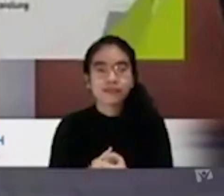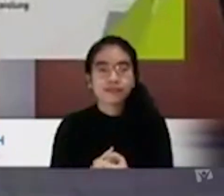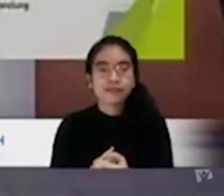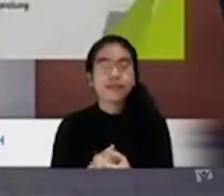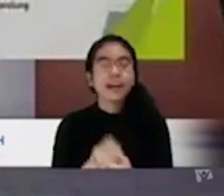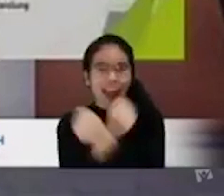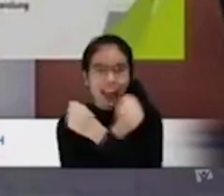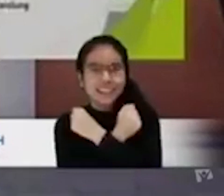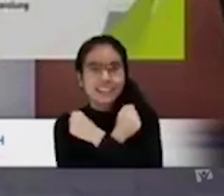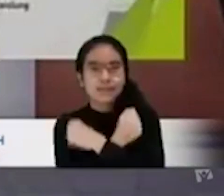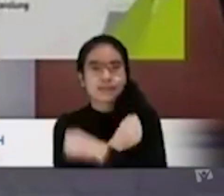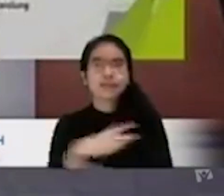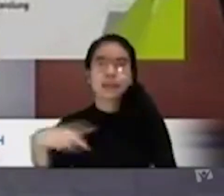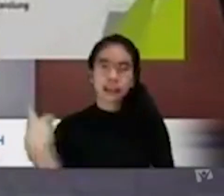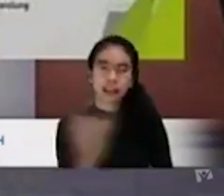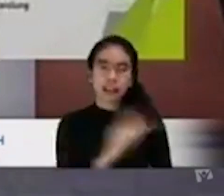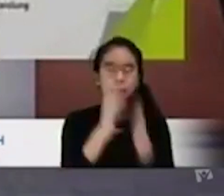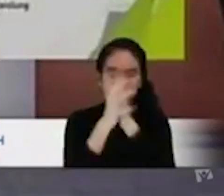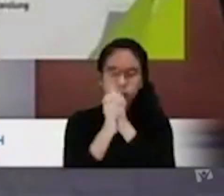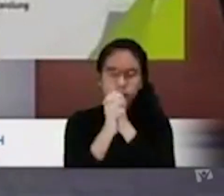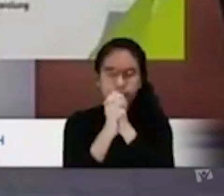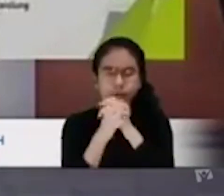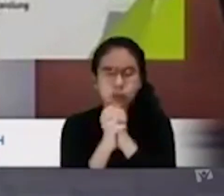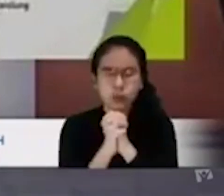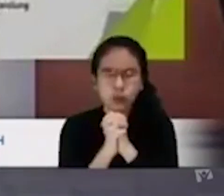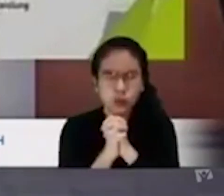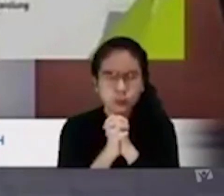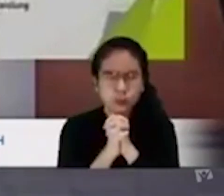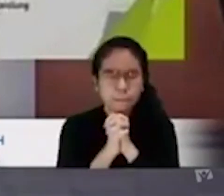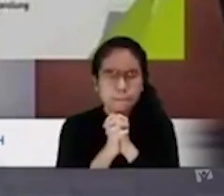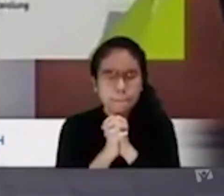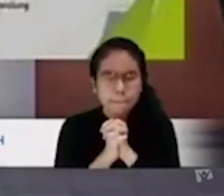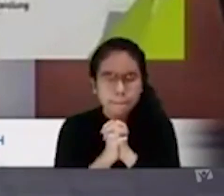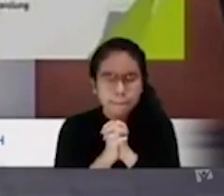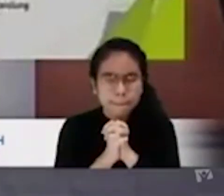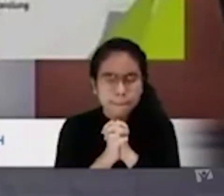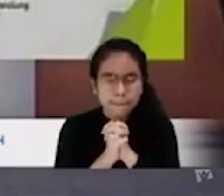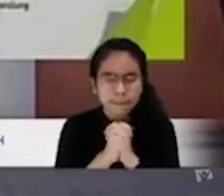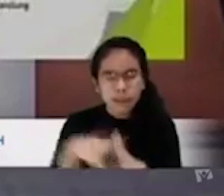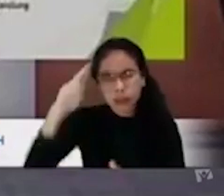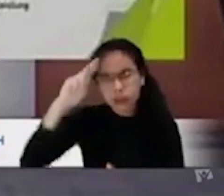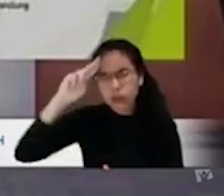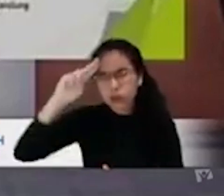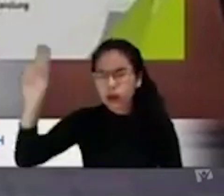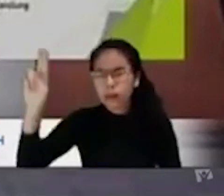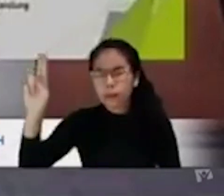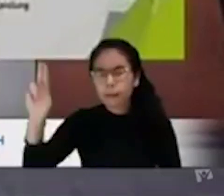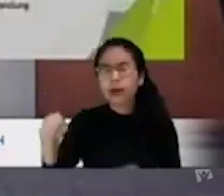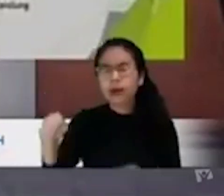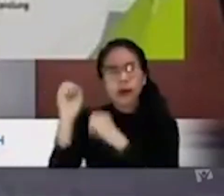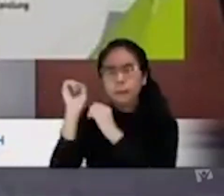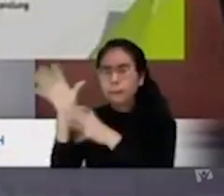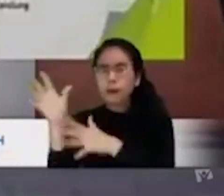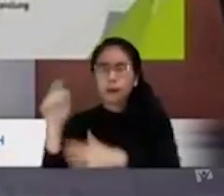sejenak untuk kita berdoa memohon kuasa Roh Kudus Tuhan. Bapa di surga,